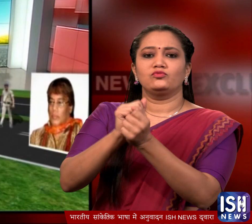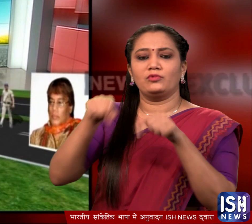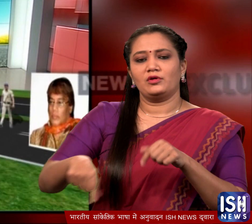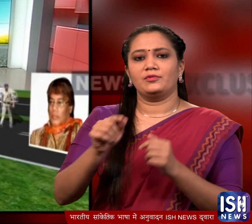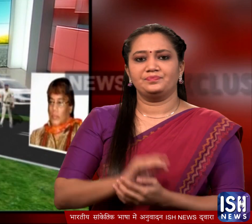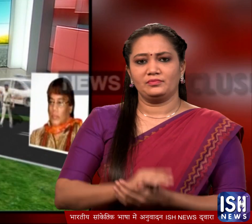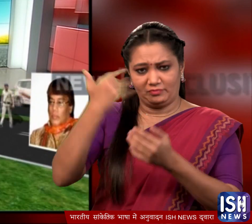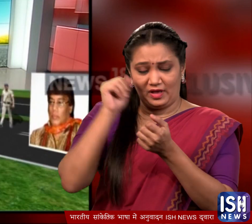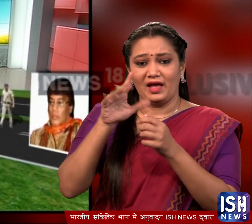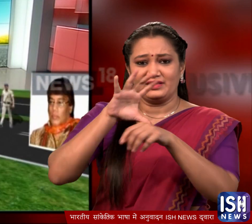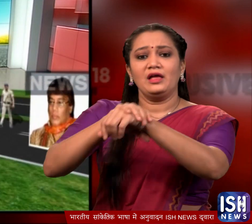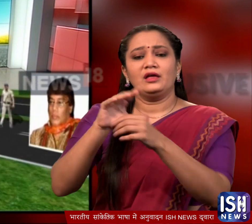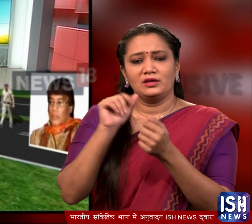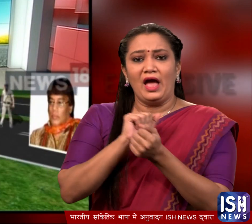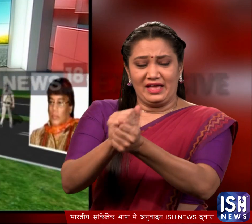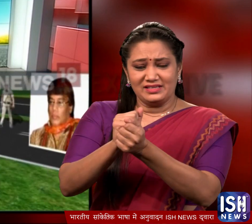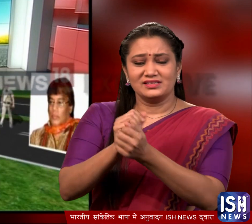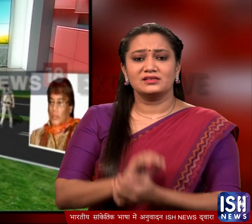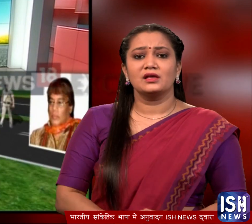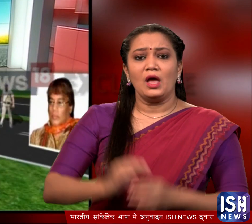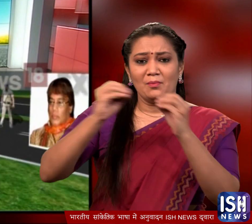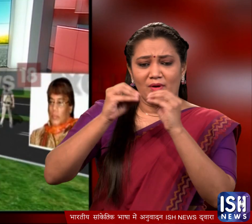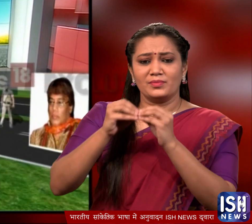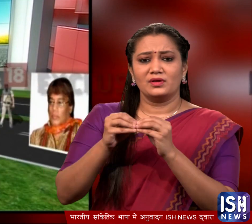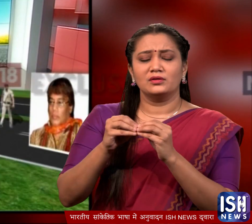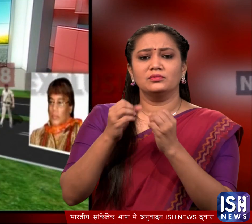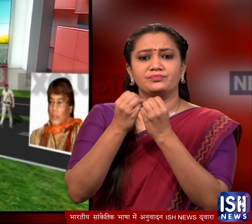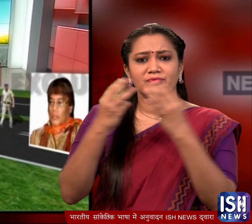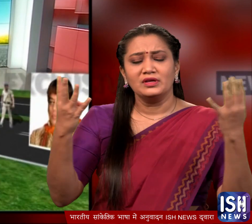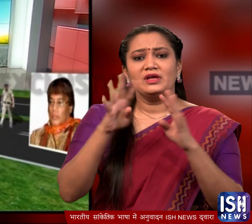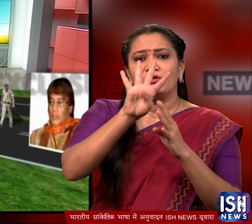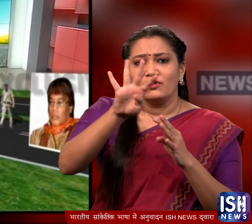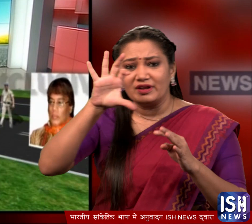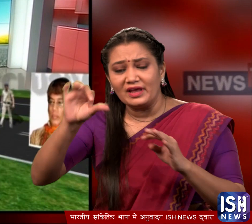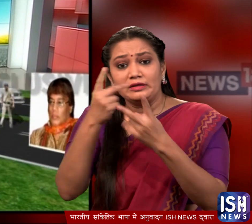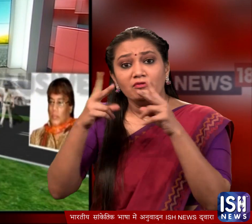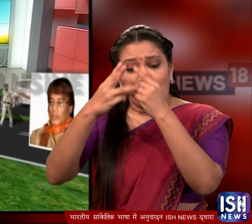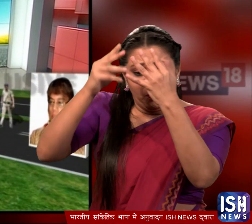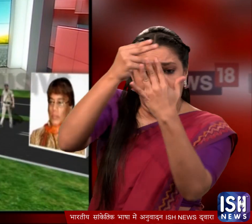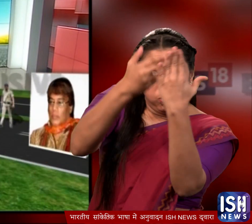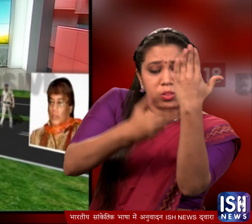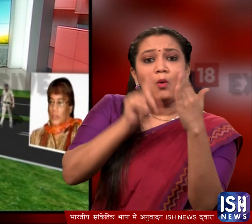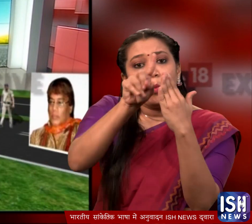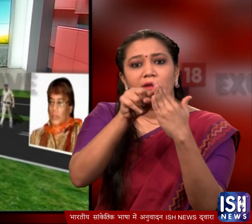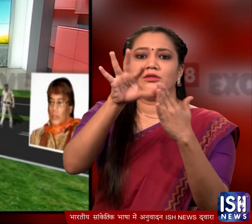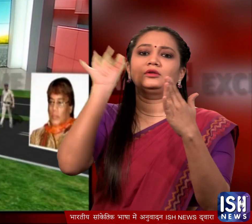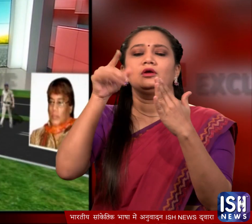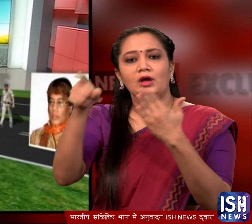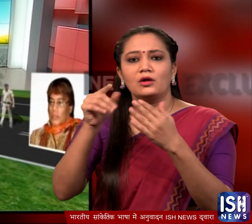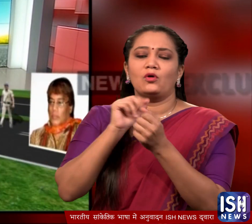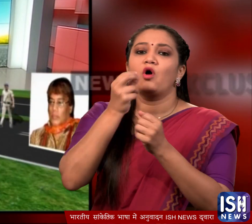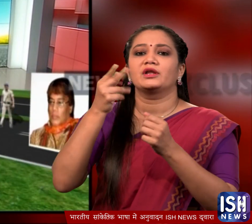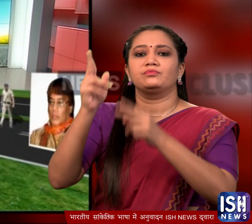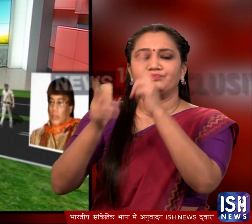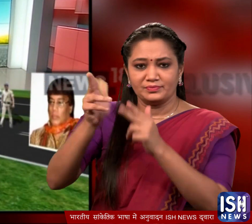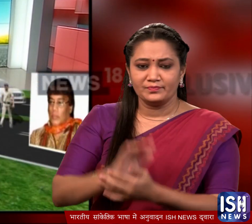पुलिस हिरासत में भेजा है, जो मुंबई में उस पर दर्ज 49 आपराधिक मामलों में एक है। कोर्ट में पेश करने के लिए रवि पुजारी